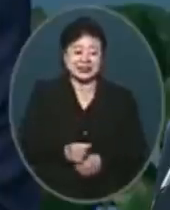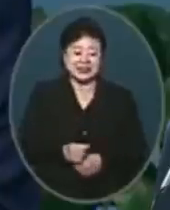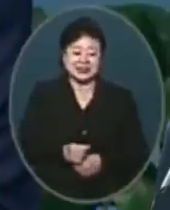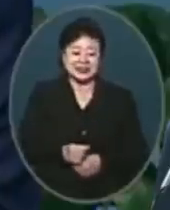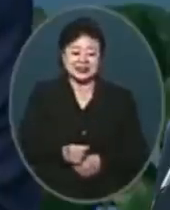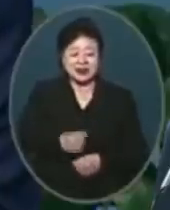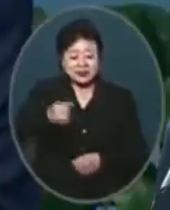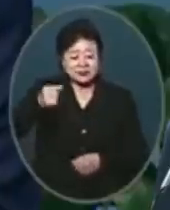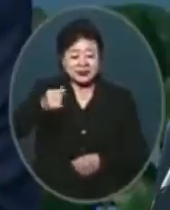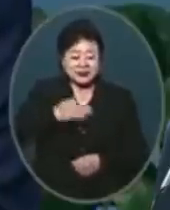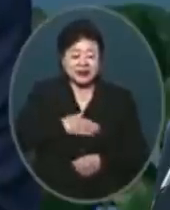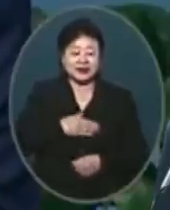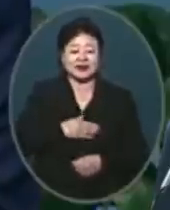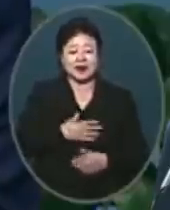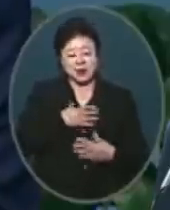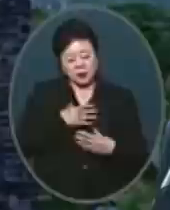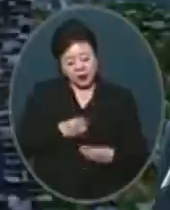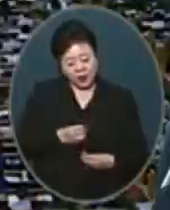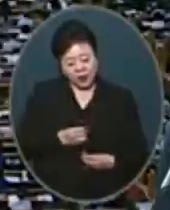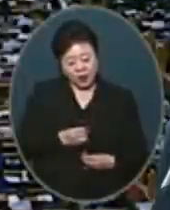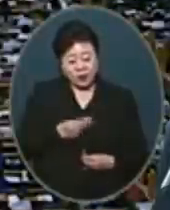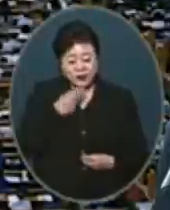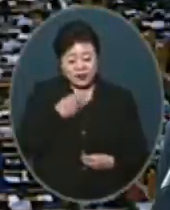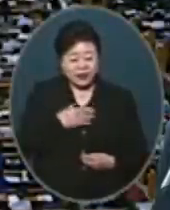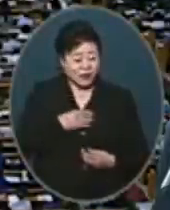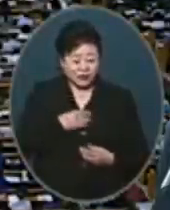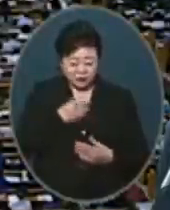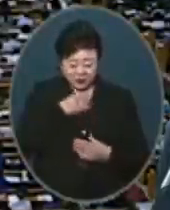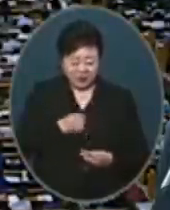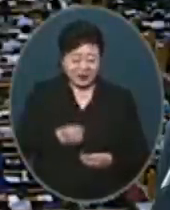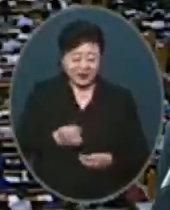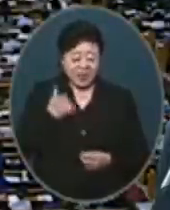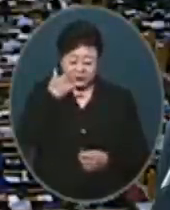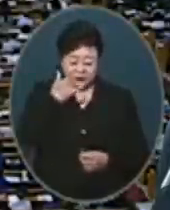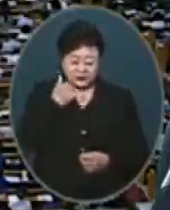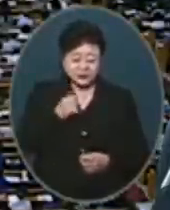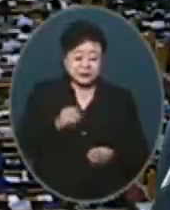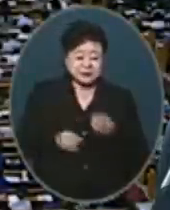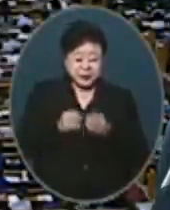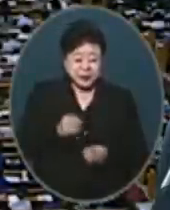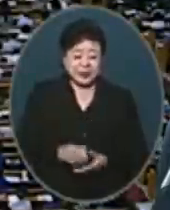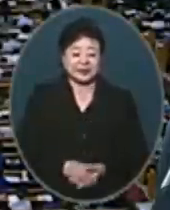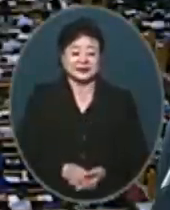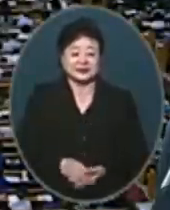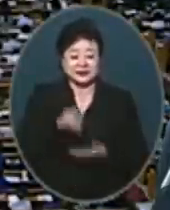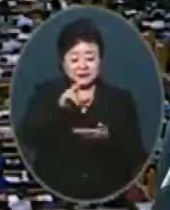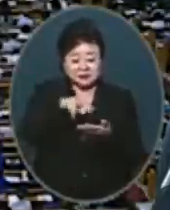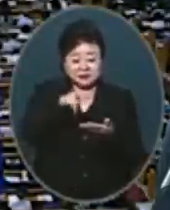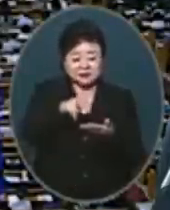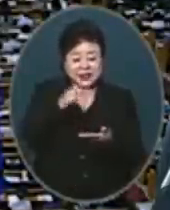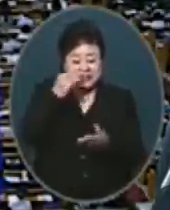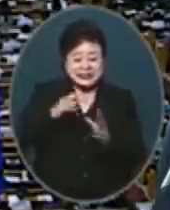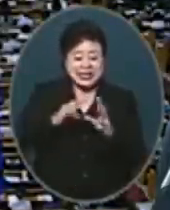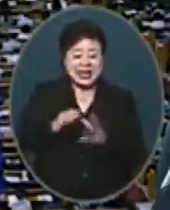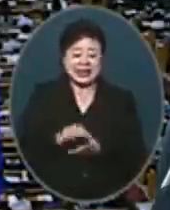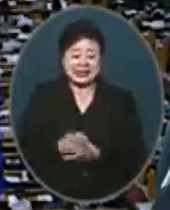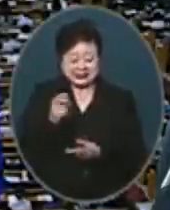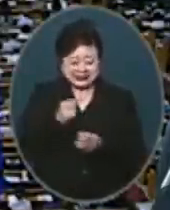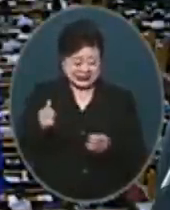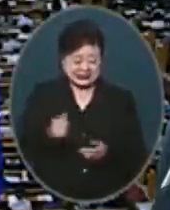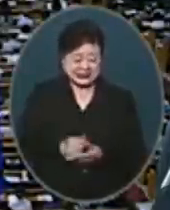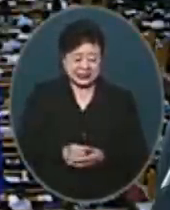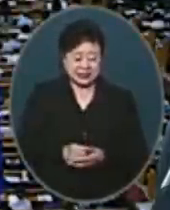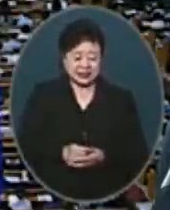편안하게 있을 수가 없습니다. 시편 121편 4절로 6절에 이스라엘을 지키시는